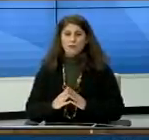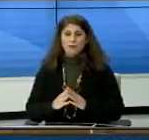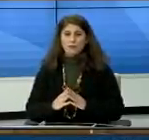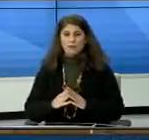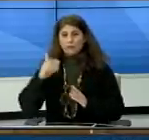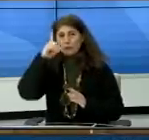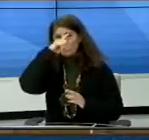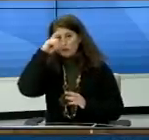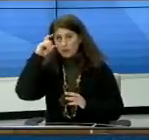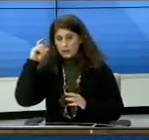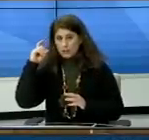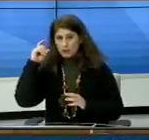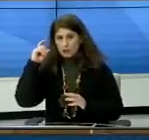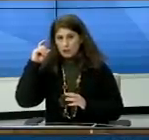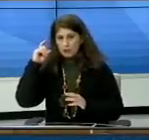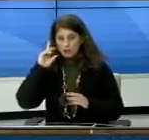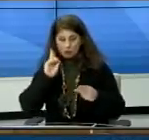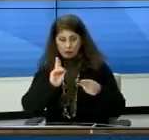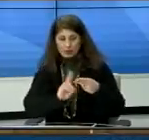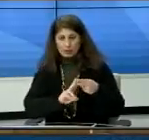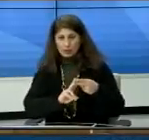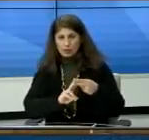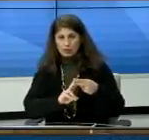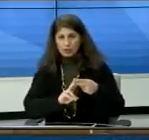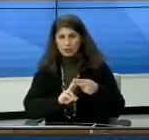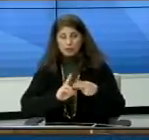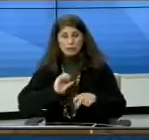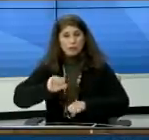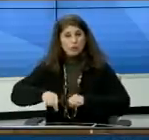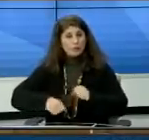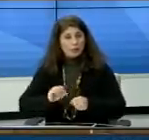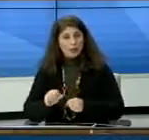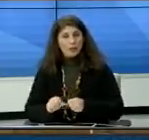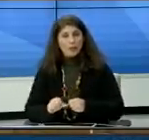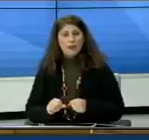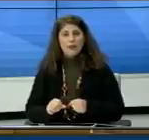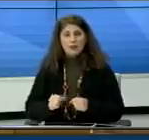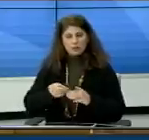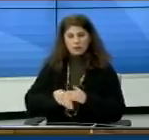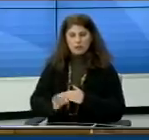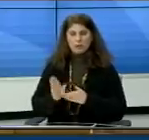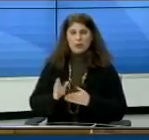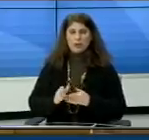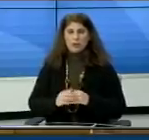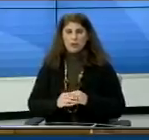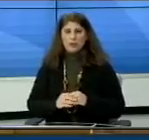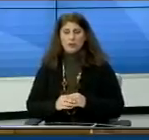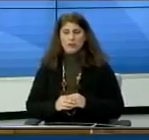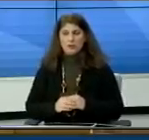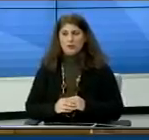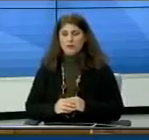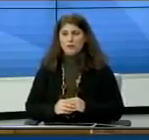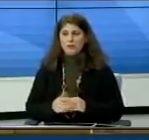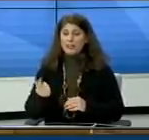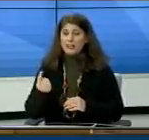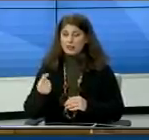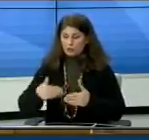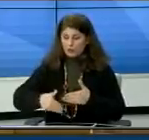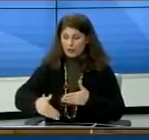τις δυσκολίες που συναντά η προσπάθεια να ξεπεραστεί, να ξεπεραστούν μέσα σε λίγο